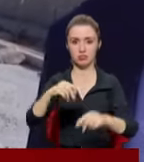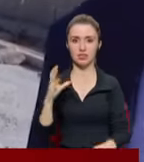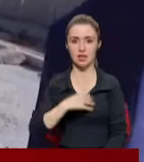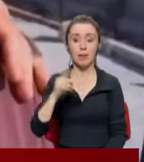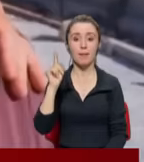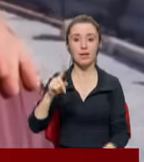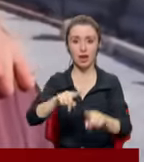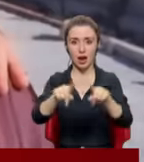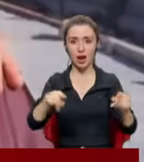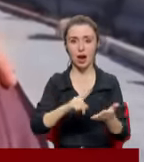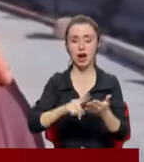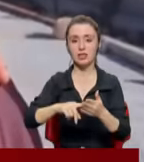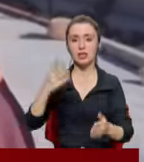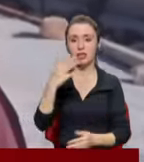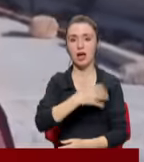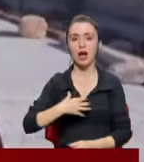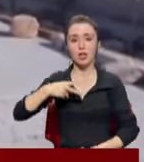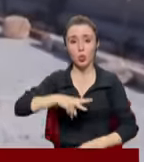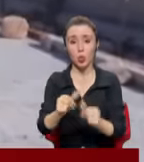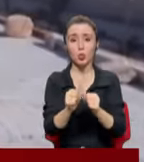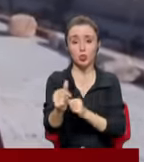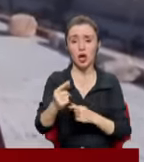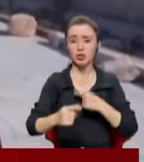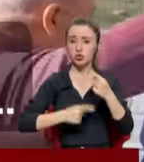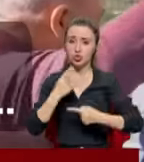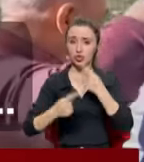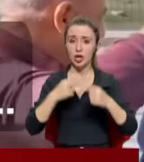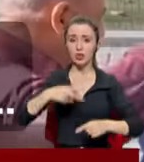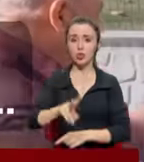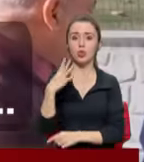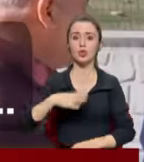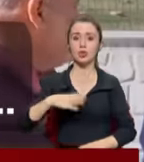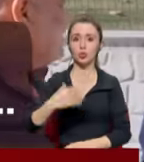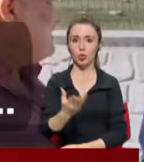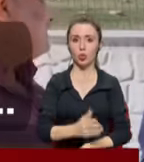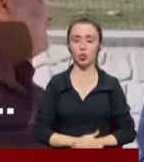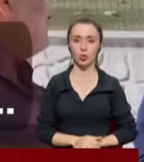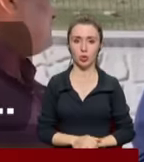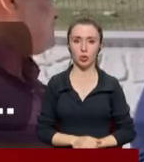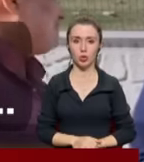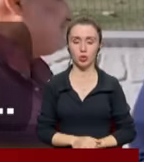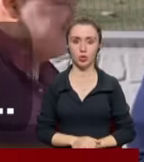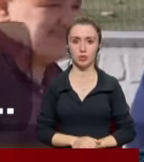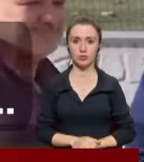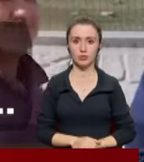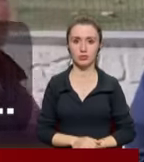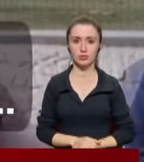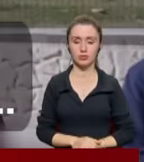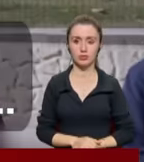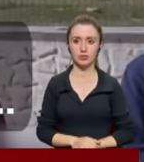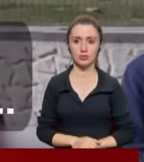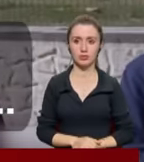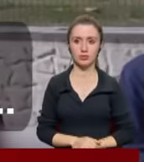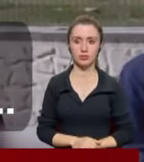arsanın anayola uzaklığından şikayet etti yol istedi Şimdi siz geldiniz o kapıdan biz 4 K 5 k